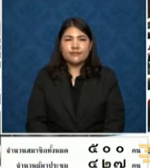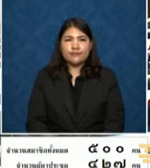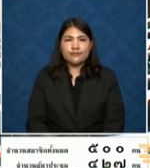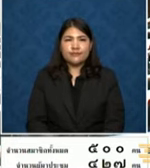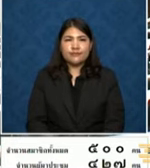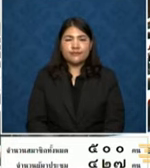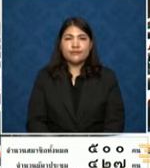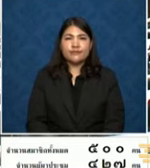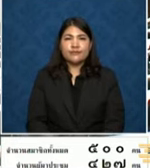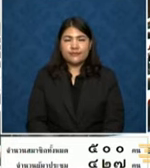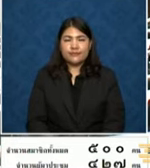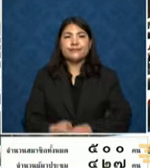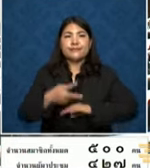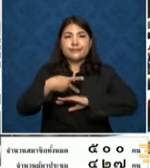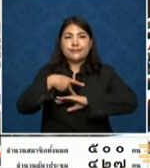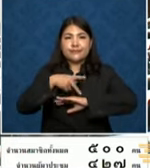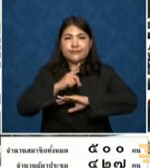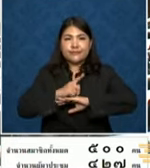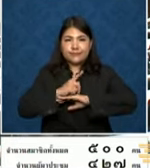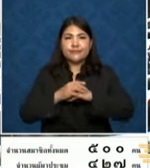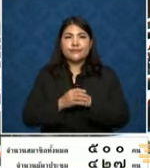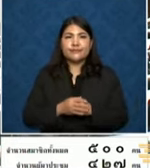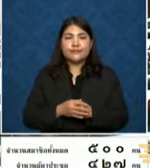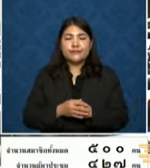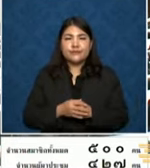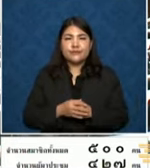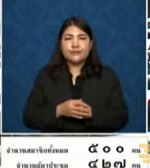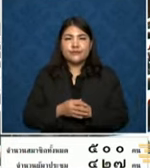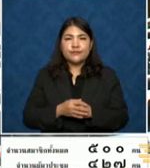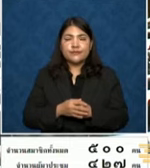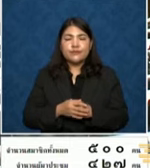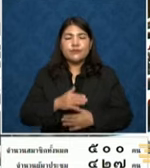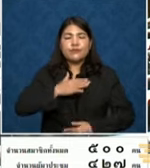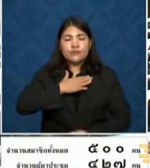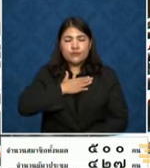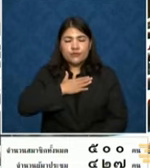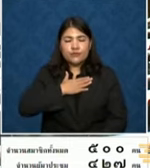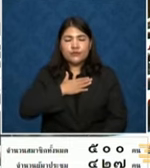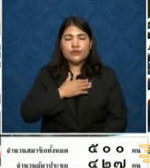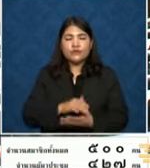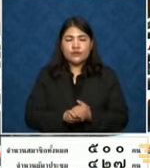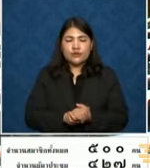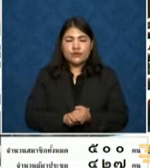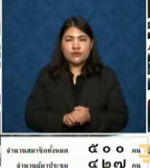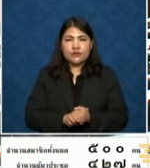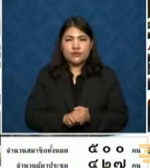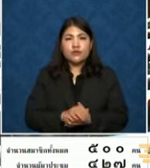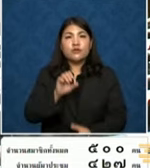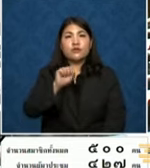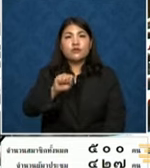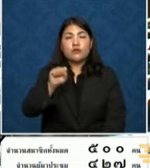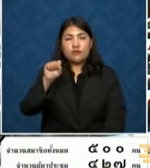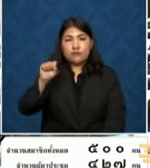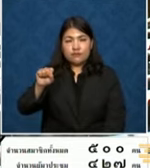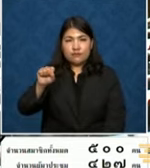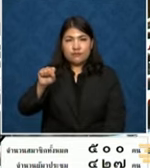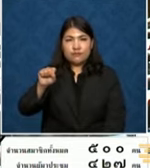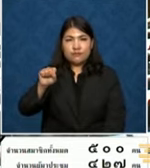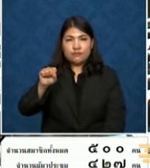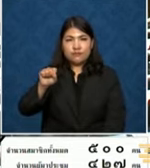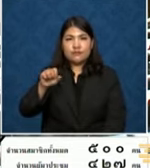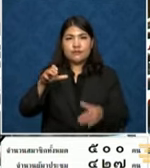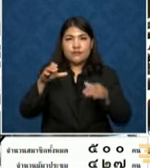กราบเรียนท่านประธานสภาผู้แทนราษฎรที่เคารพครับกระผมถากรธนสิทธิ์ส.ส.บัญชีรายชื่